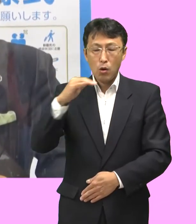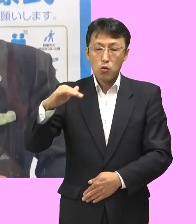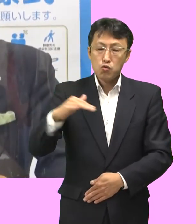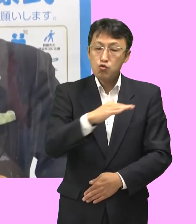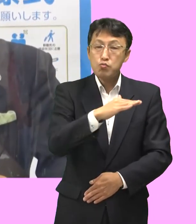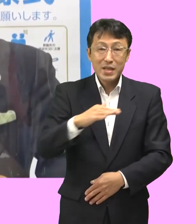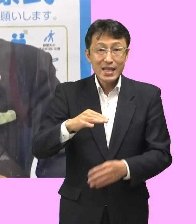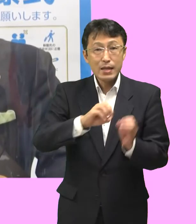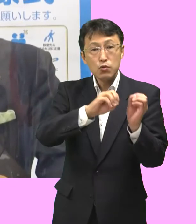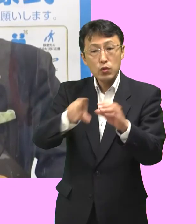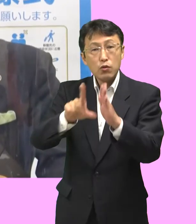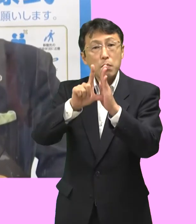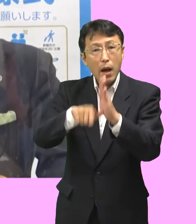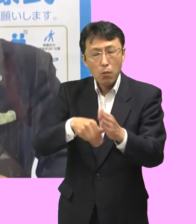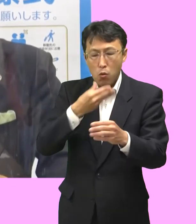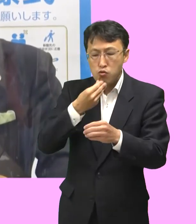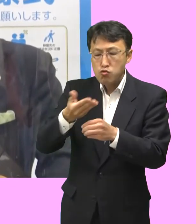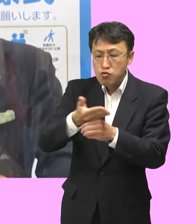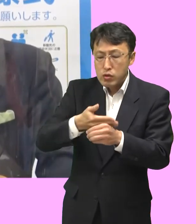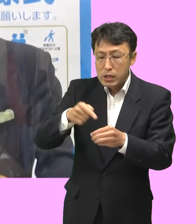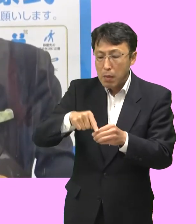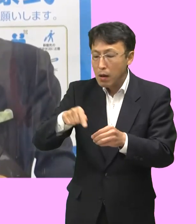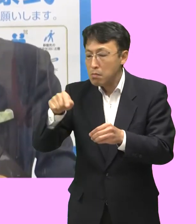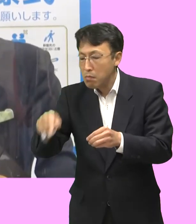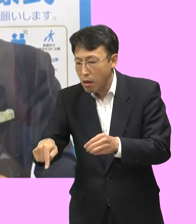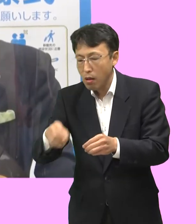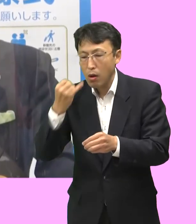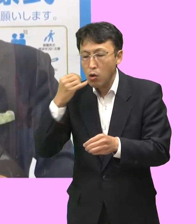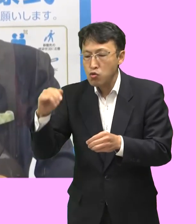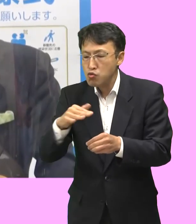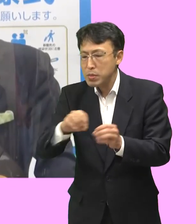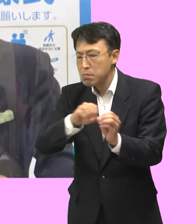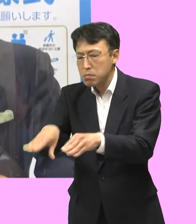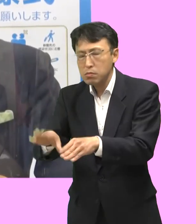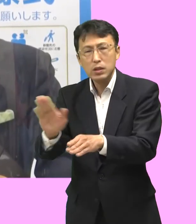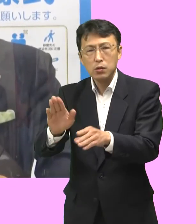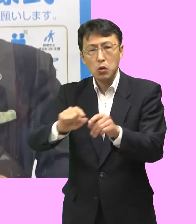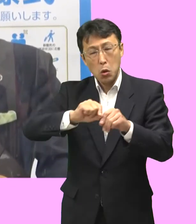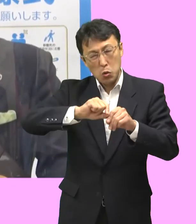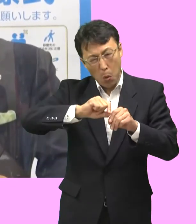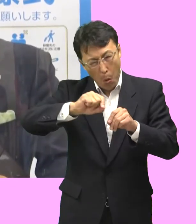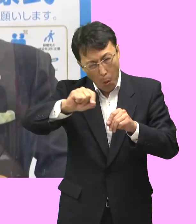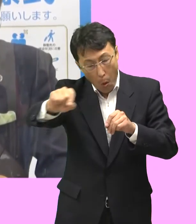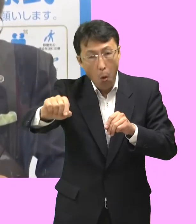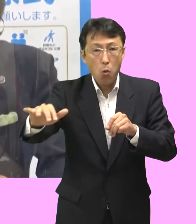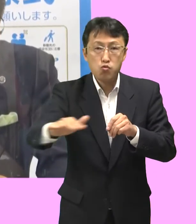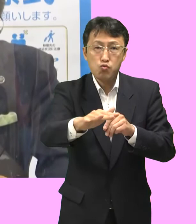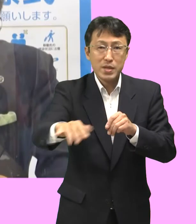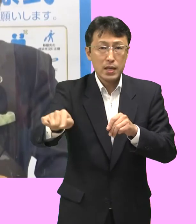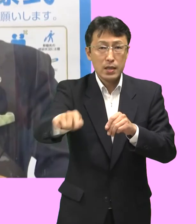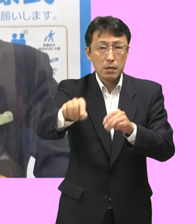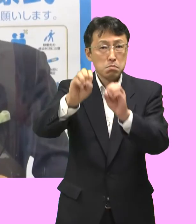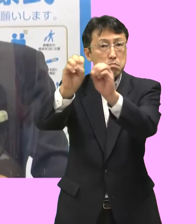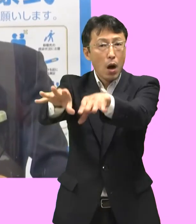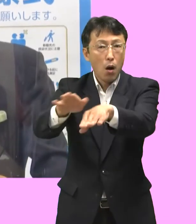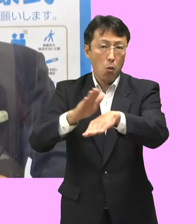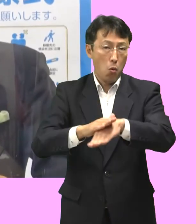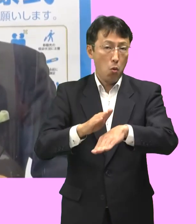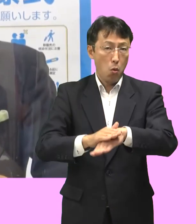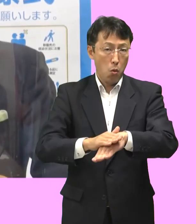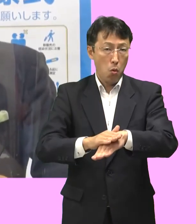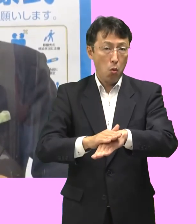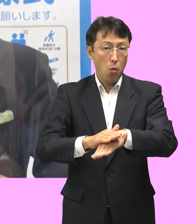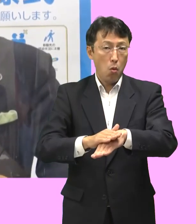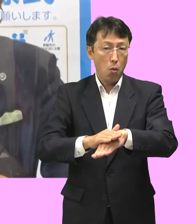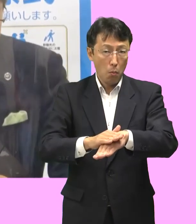での放出というものを、まあ、主張してきたわけでありますけれども、まあ、それが困難ならばですね、やはりこれも4月